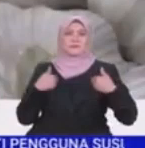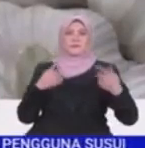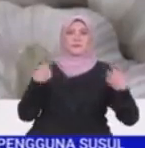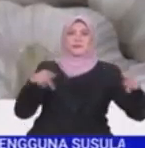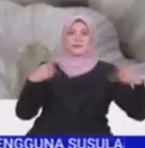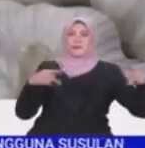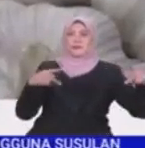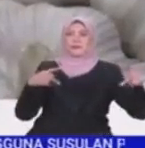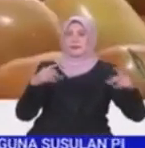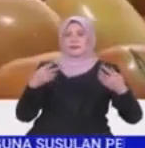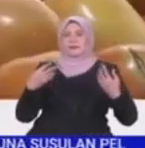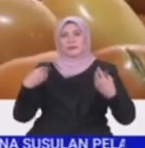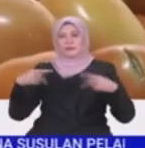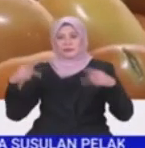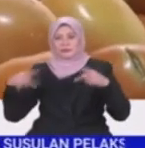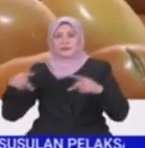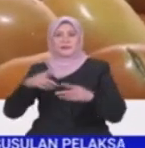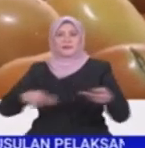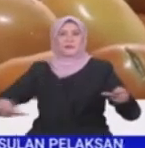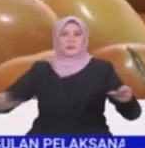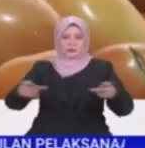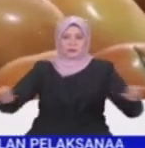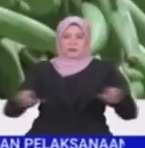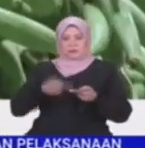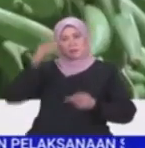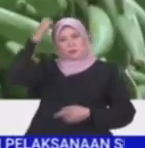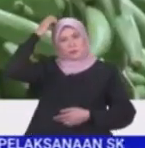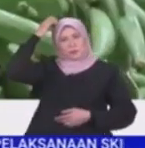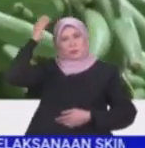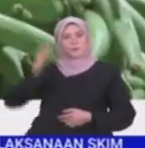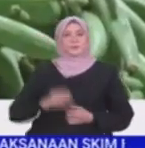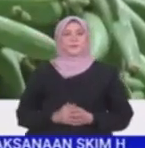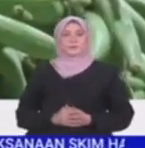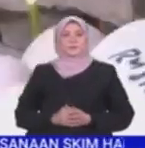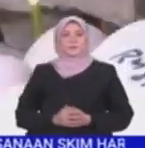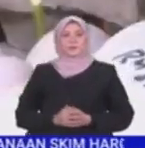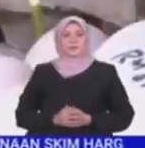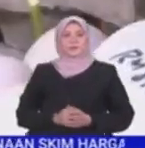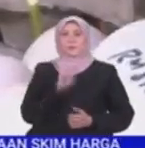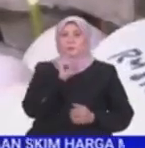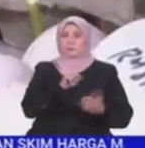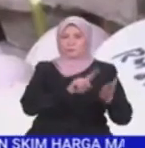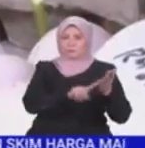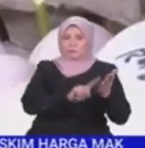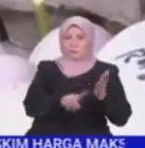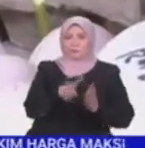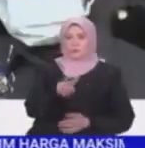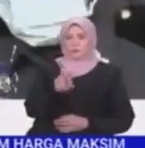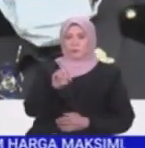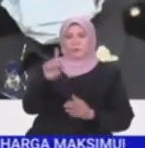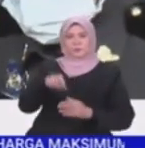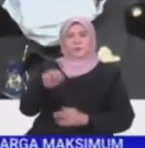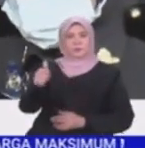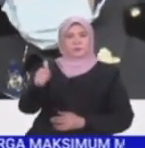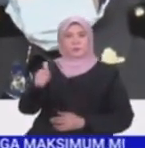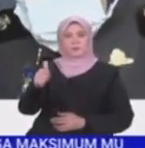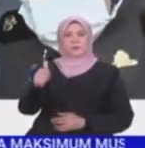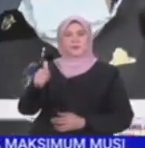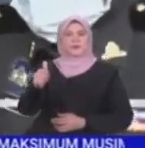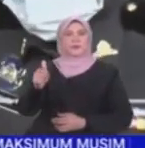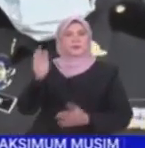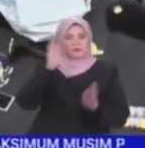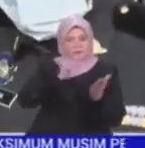raya dan premis jualan di Selangor. Bermula daripada pelaksanaan skim pada 20 hari bulan itu, kita telah